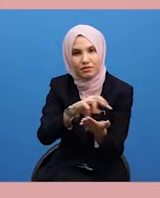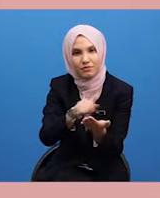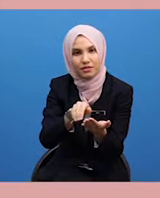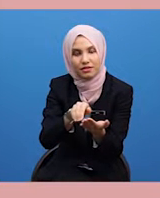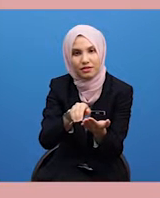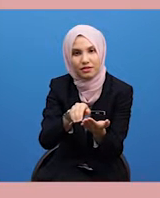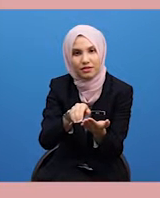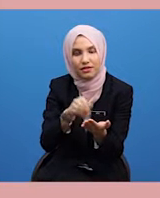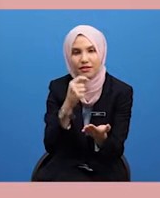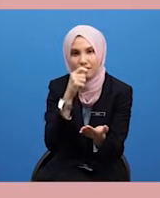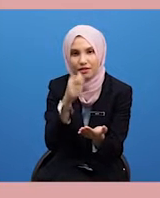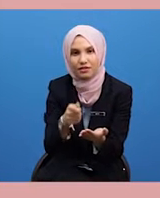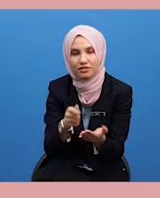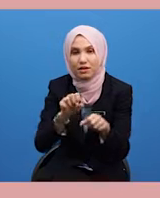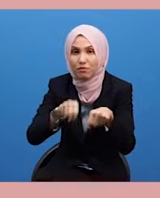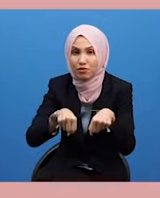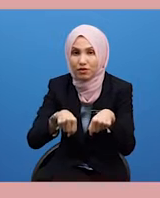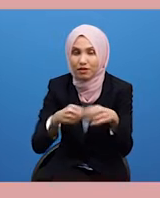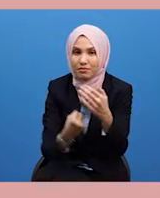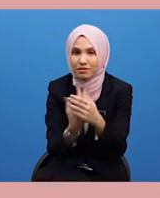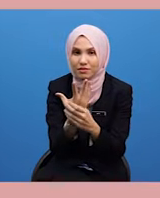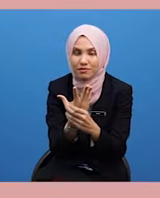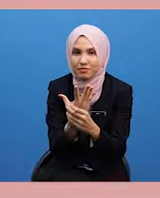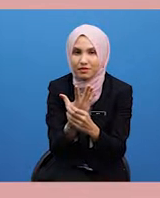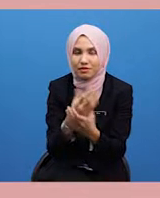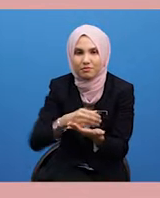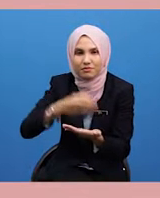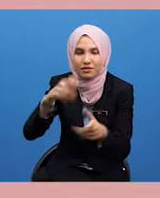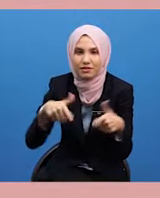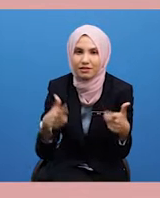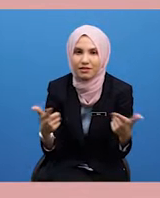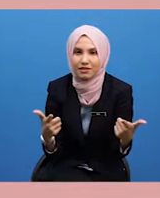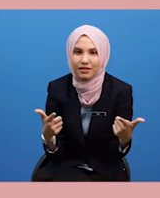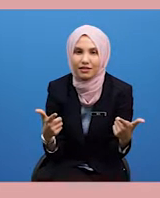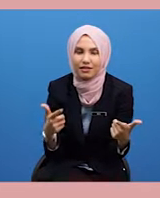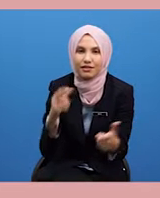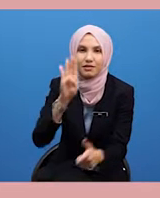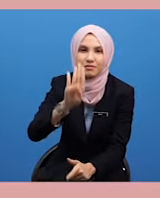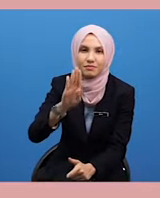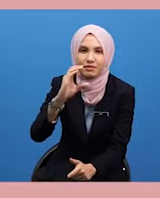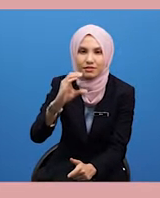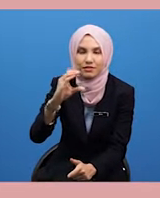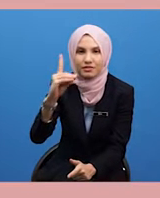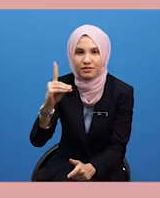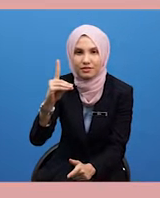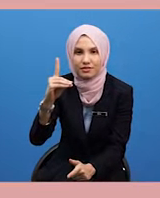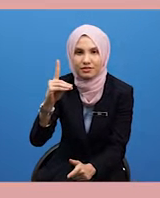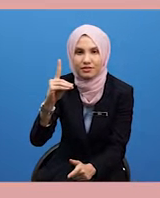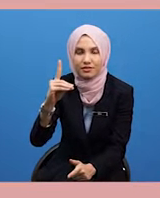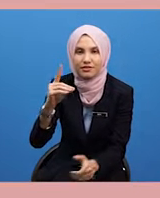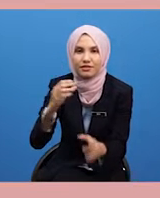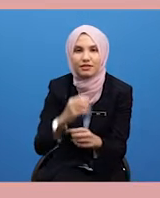boleh bercambah. Bagi bekas lain, B, C dan D ini